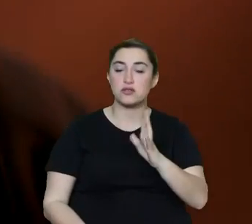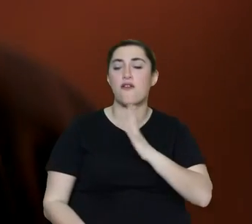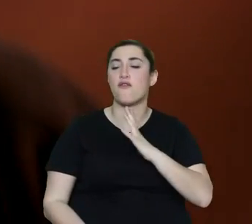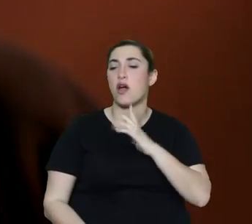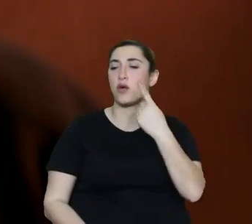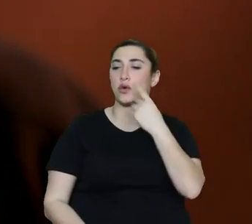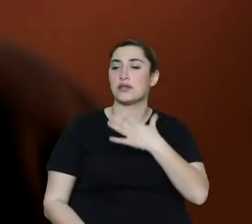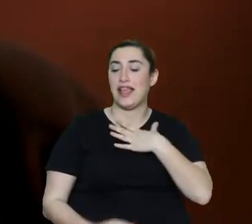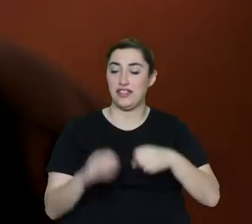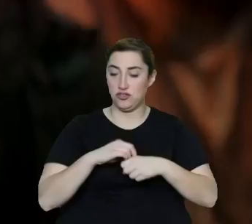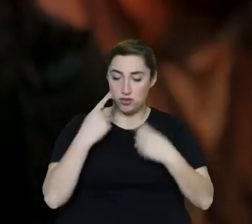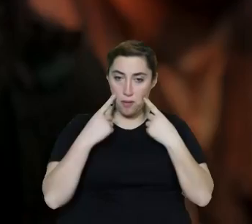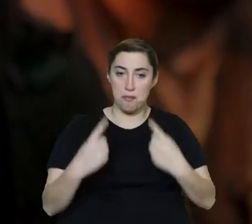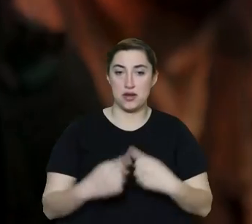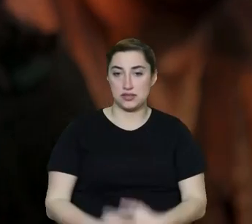var kusuru kendinde ara.